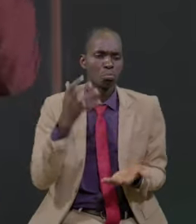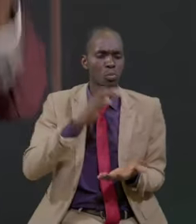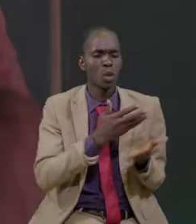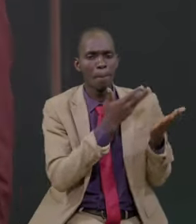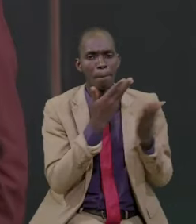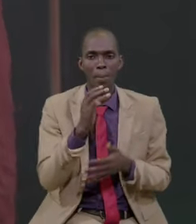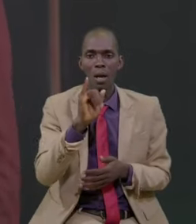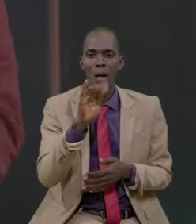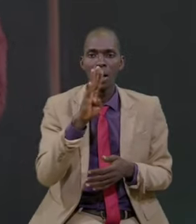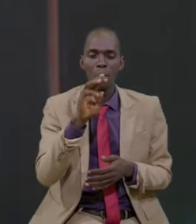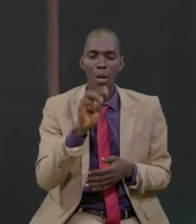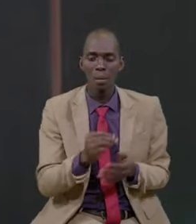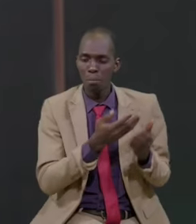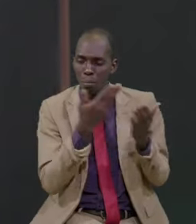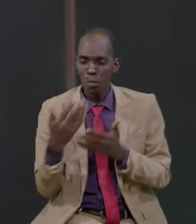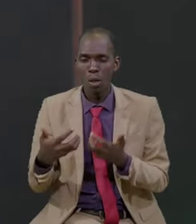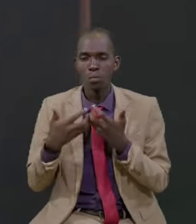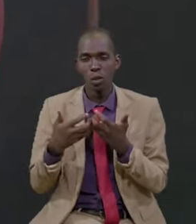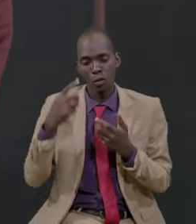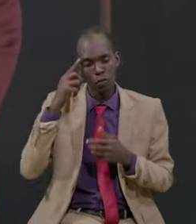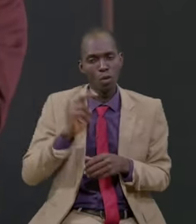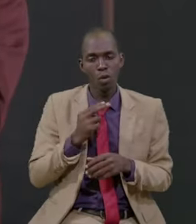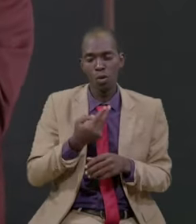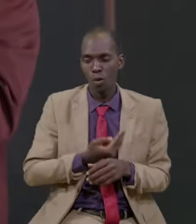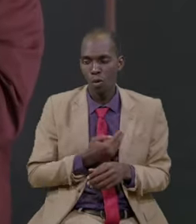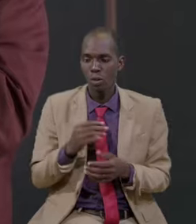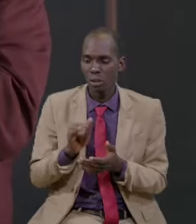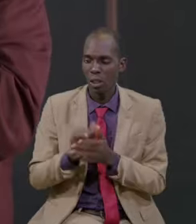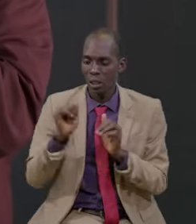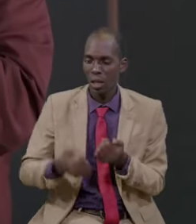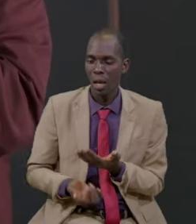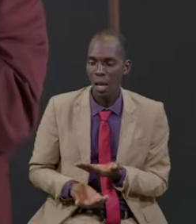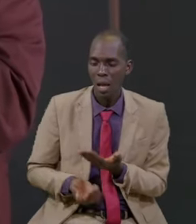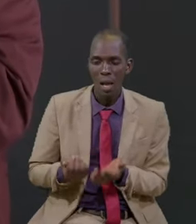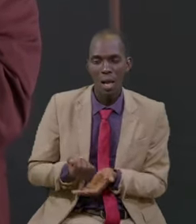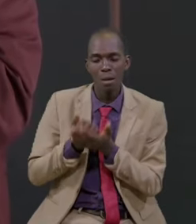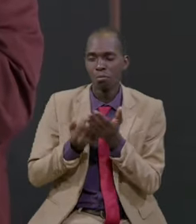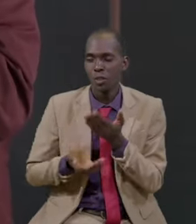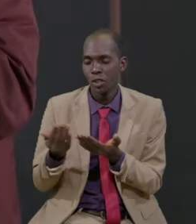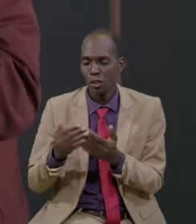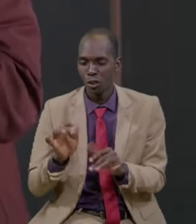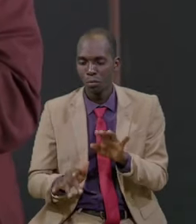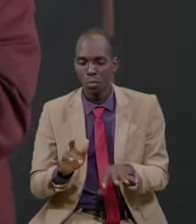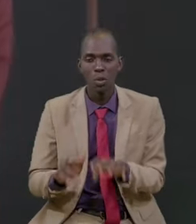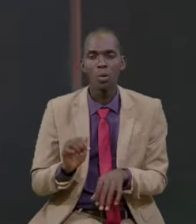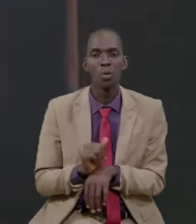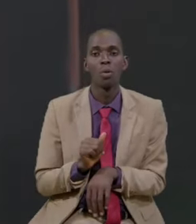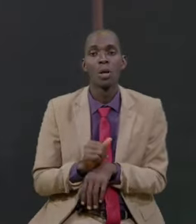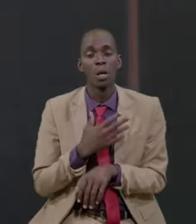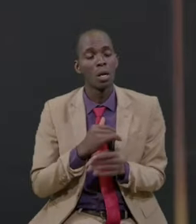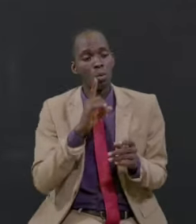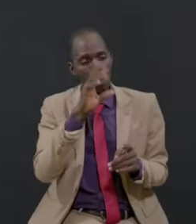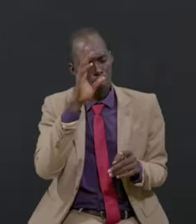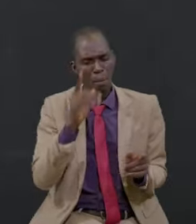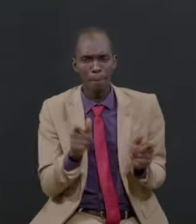qu'on voulait faire. Et l'homme m'a rassuré que tout ce que vous voulez, qu'il a l'argent, il a